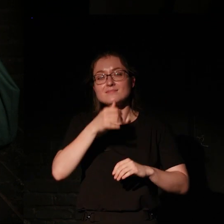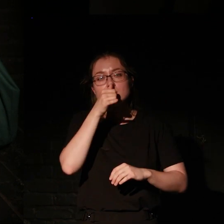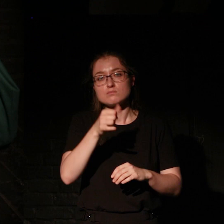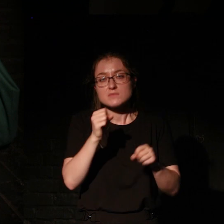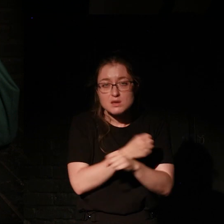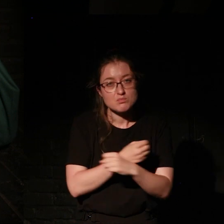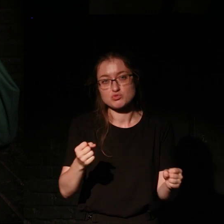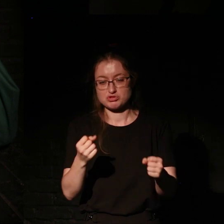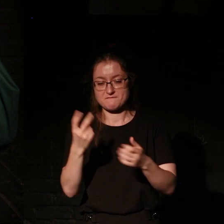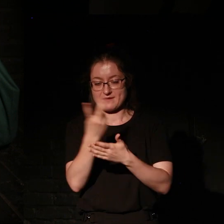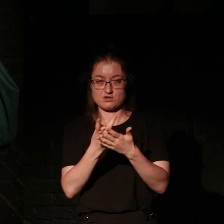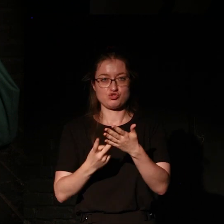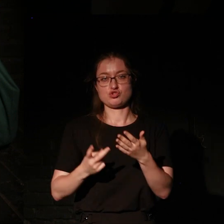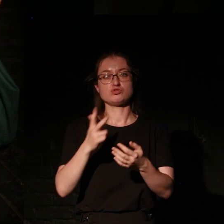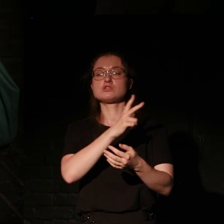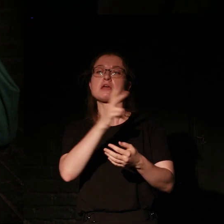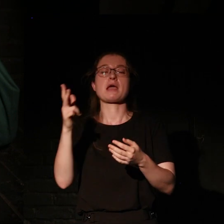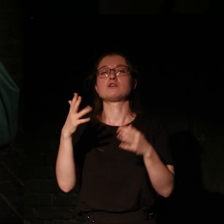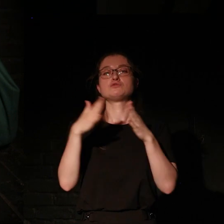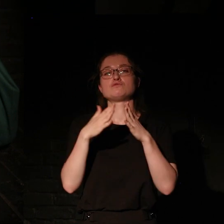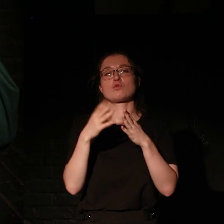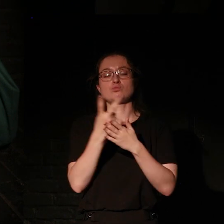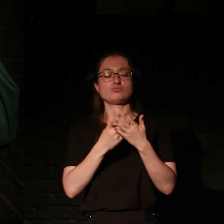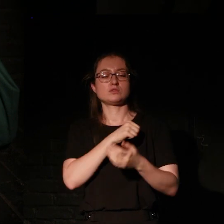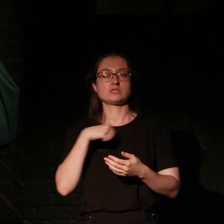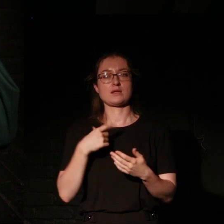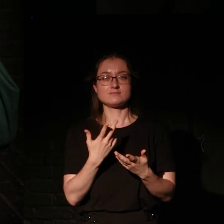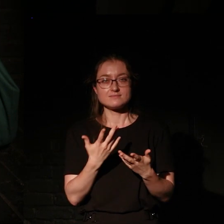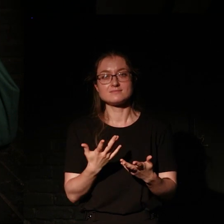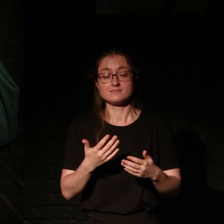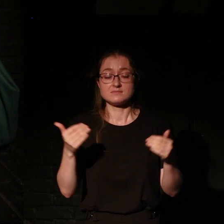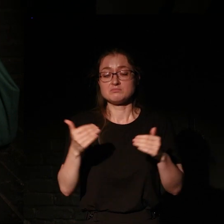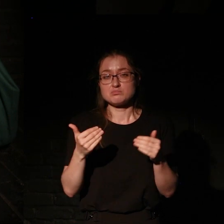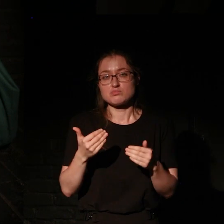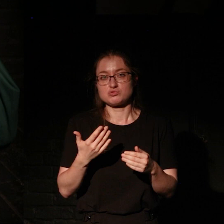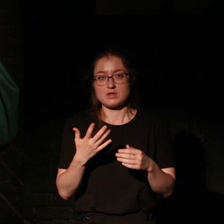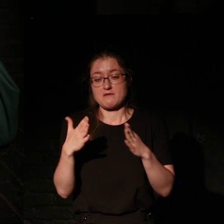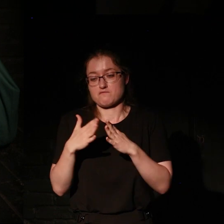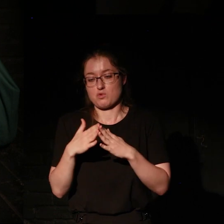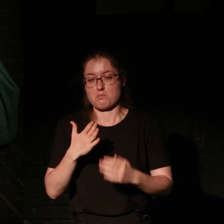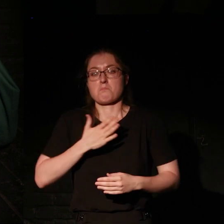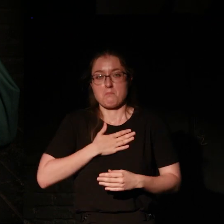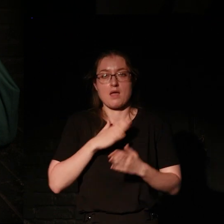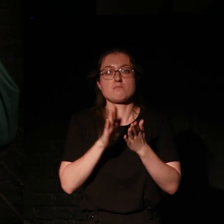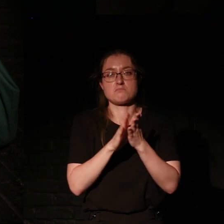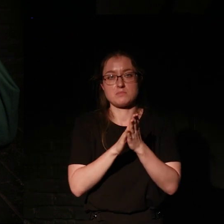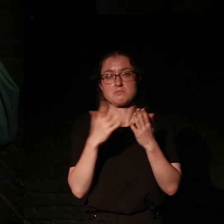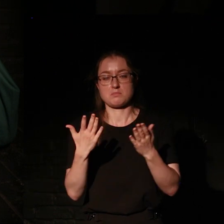na języki narodowe. No bo rzeczywiście można było mieć łacińską Biblię w domu,